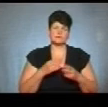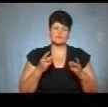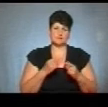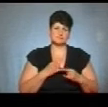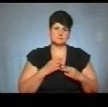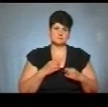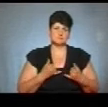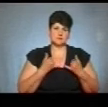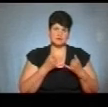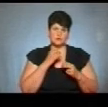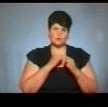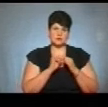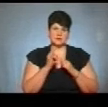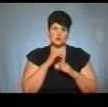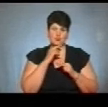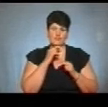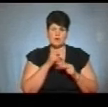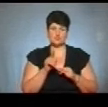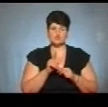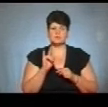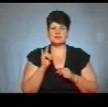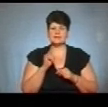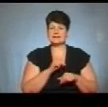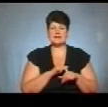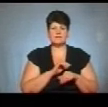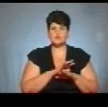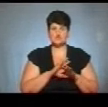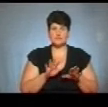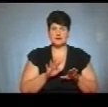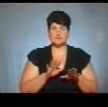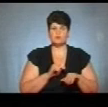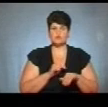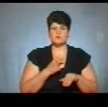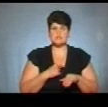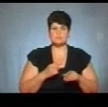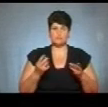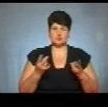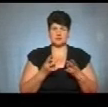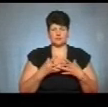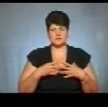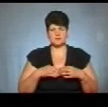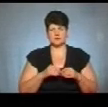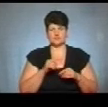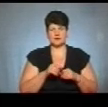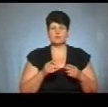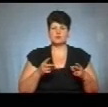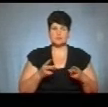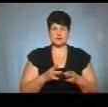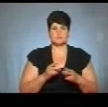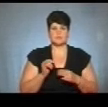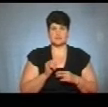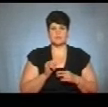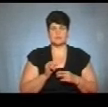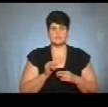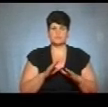приділити кожній дитині увагу, щоб дитина не відчувала себе потрібною в сім'ї, що вона потрібна, і